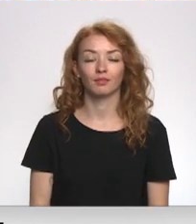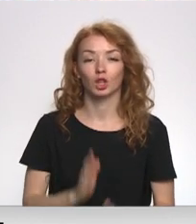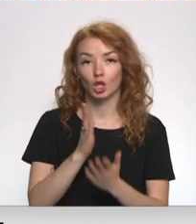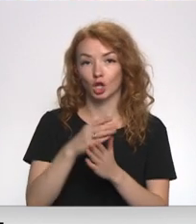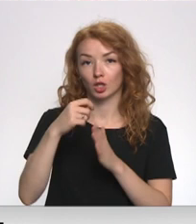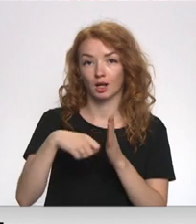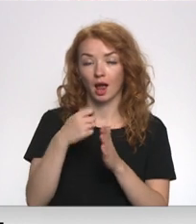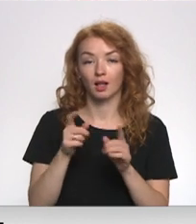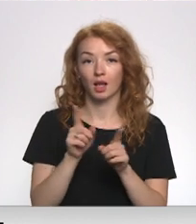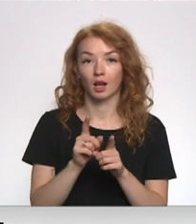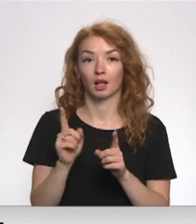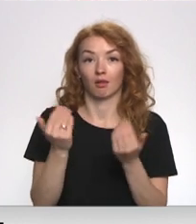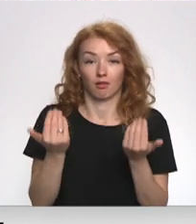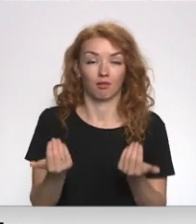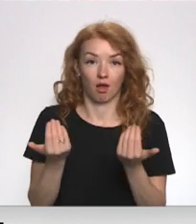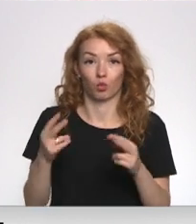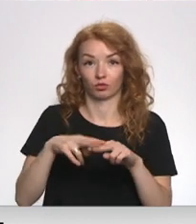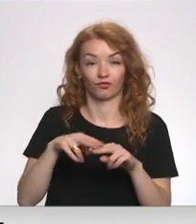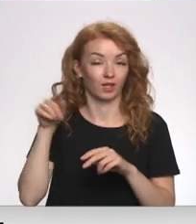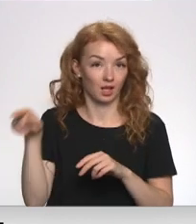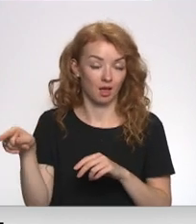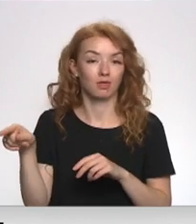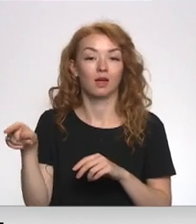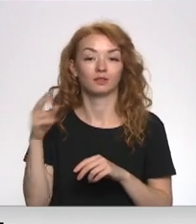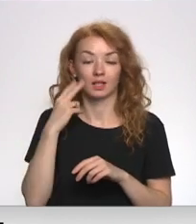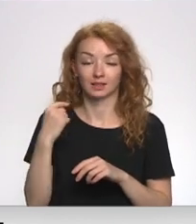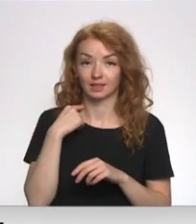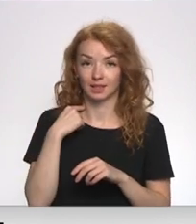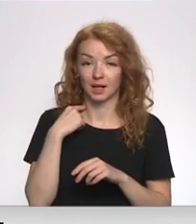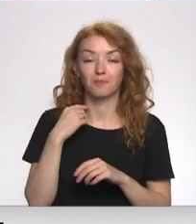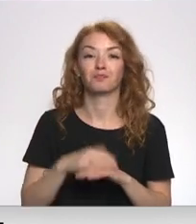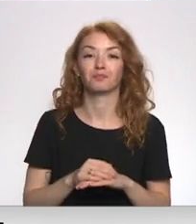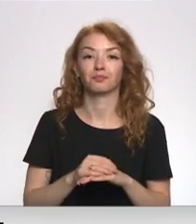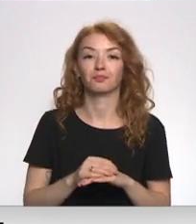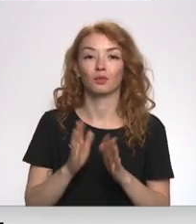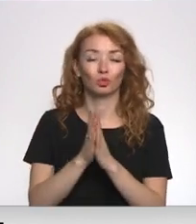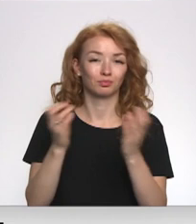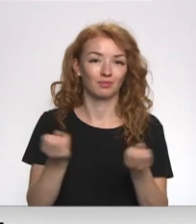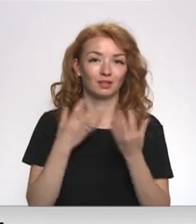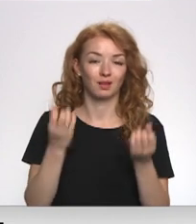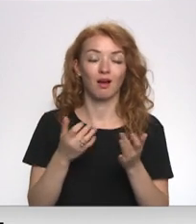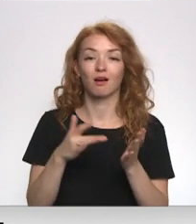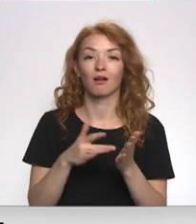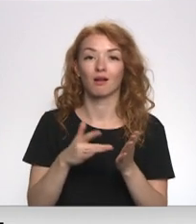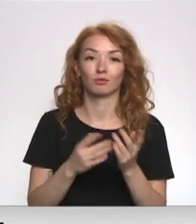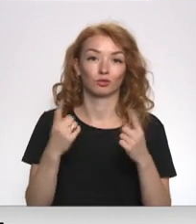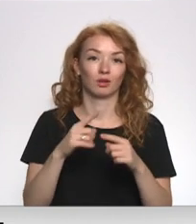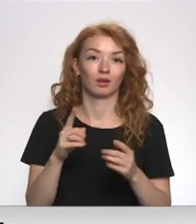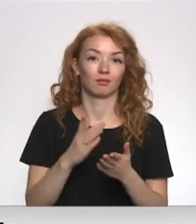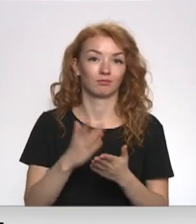man kolēģi Aikins, kurš šobrīd arī atrodas notikuma vietā Vecrīgā. Sveika, Aija, saki, kā varbūt šodien rit šis pasākums?